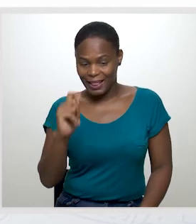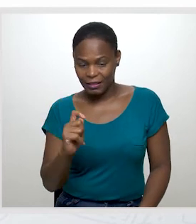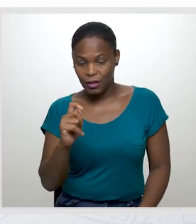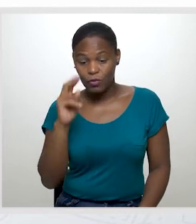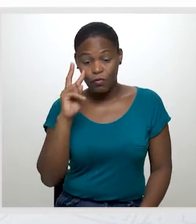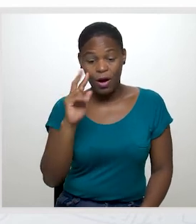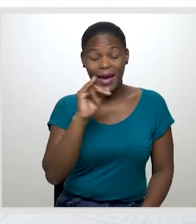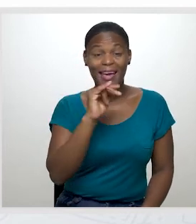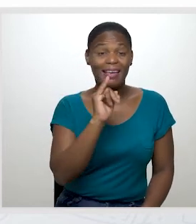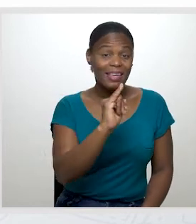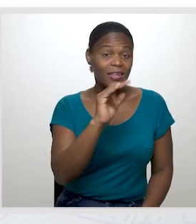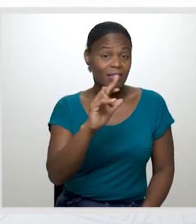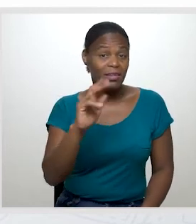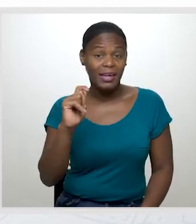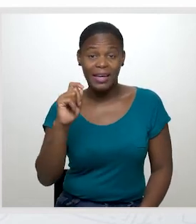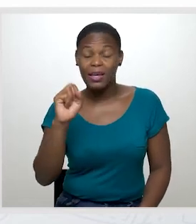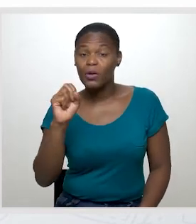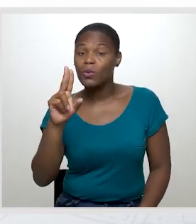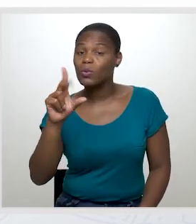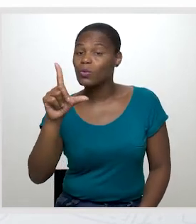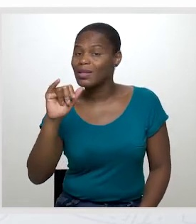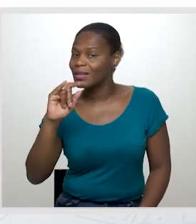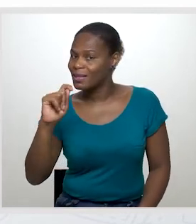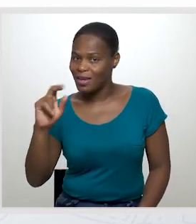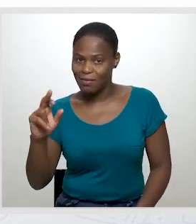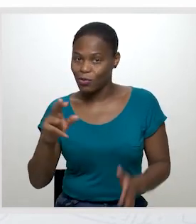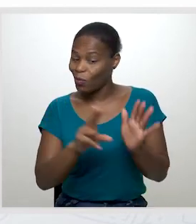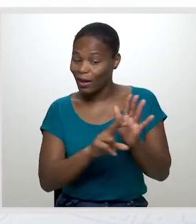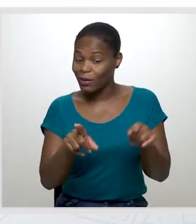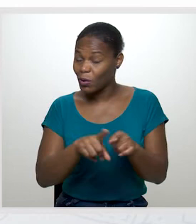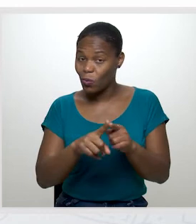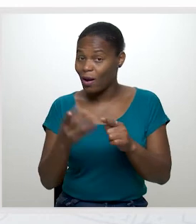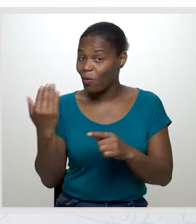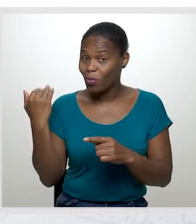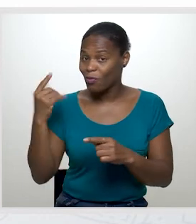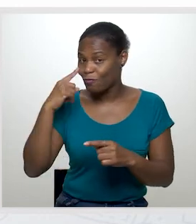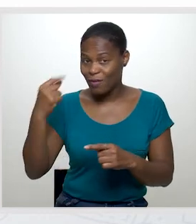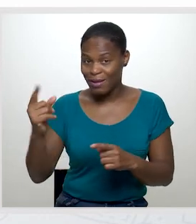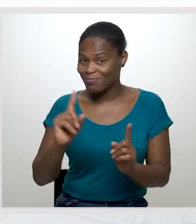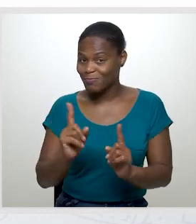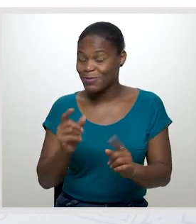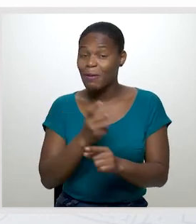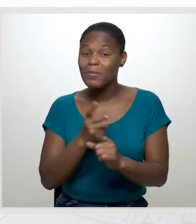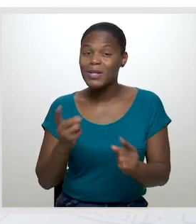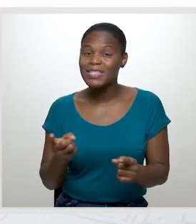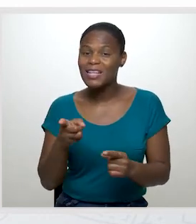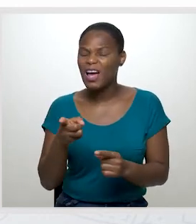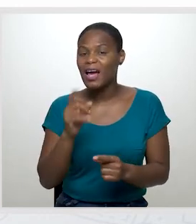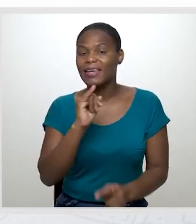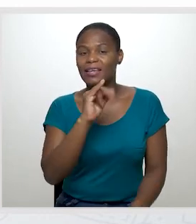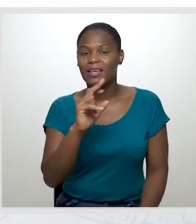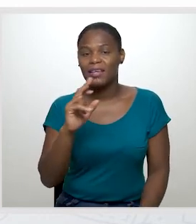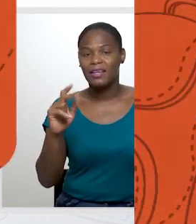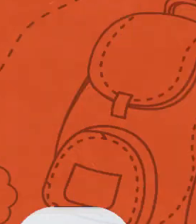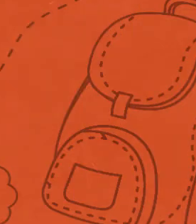est irrégulier parce qu'il ne suit pas la même règle que les autres verbes. C'est pour cela qu'il est